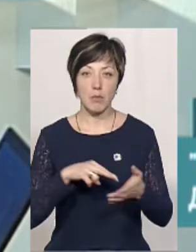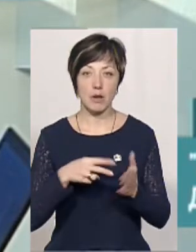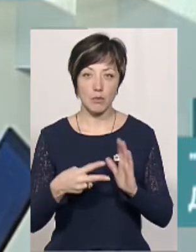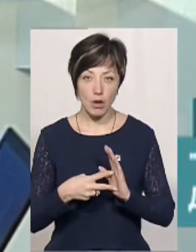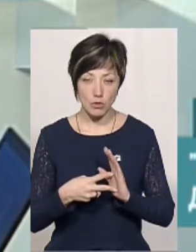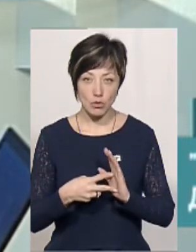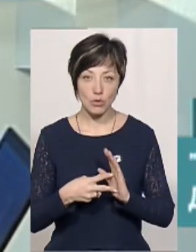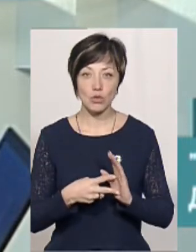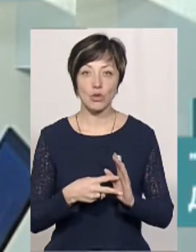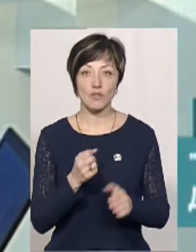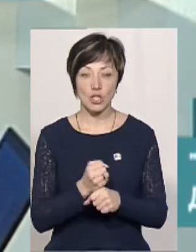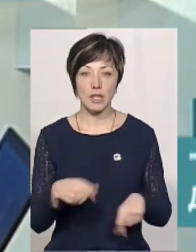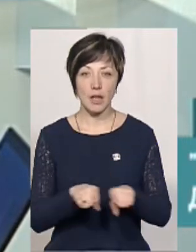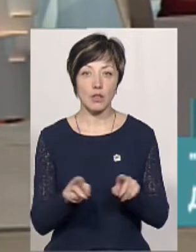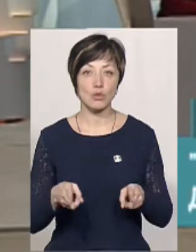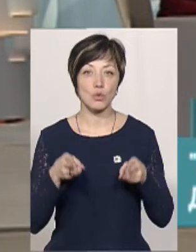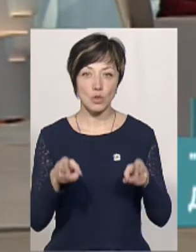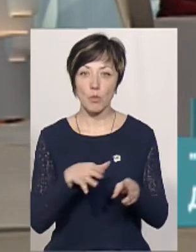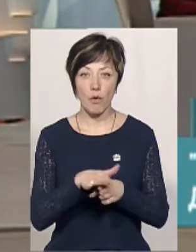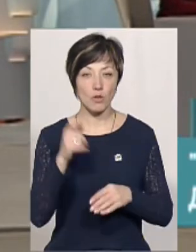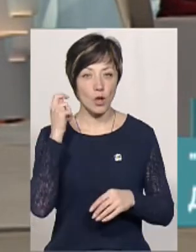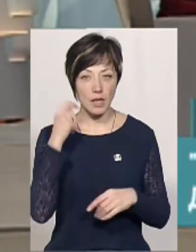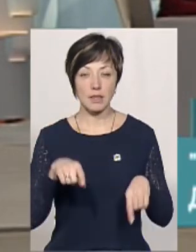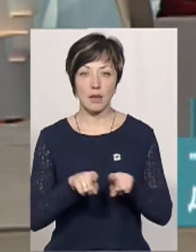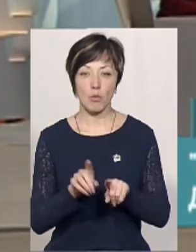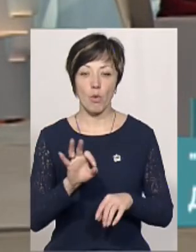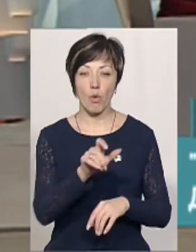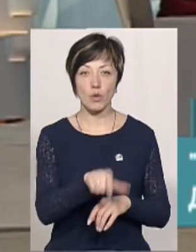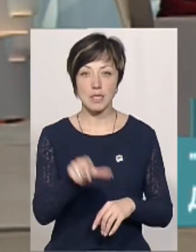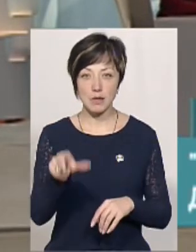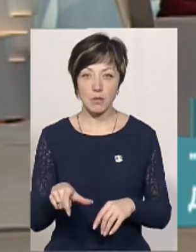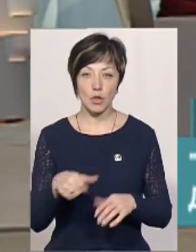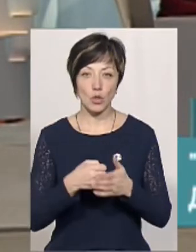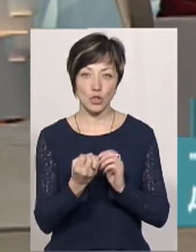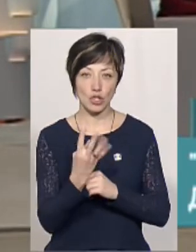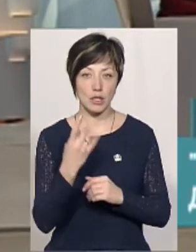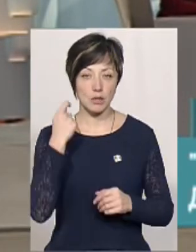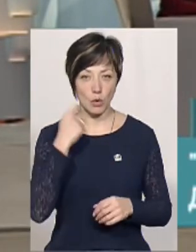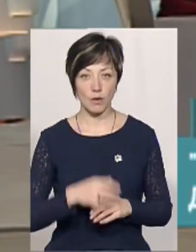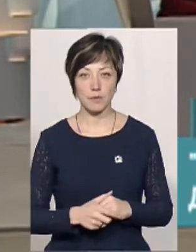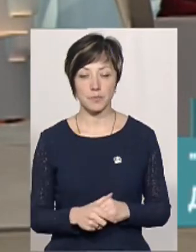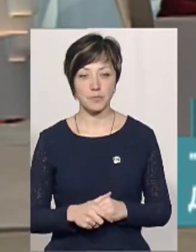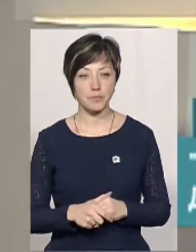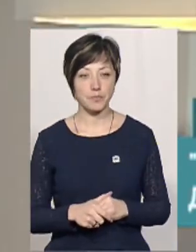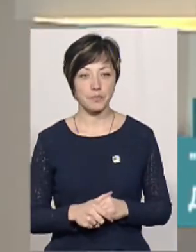передбачено щодо вчинення таких злочинів щодо неповнолітніх, а також щодо осіб віком до 14 років.